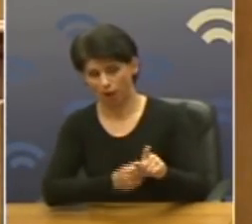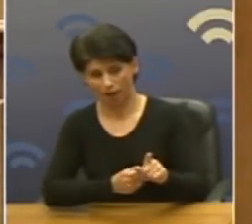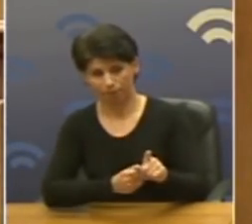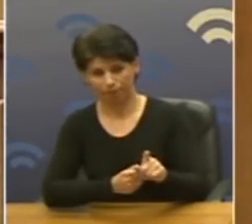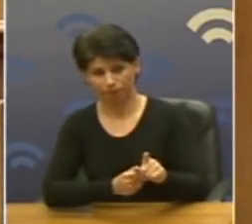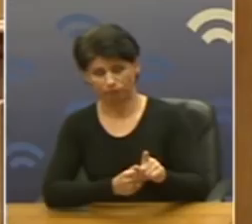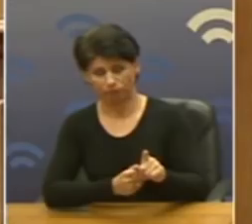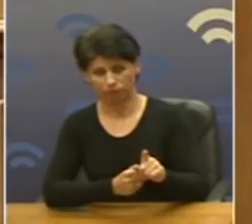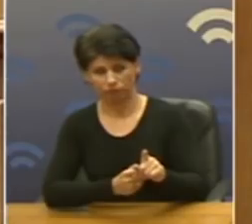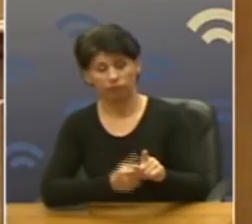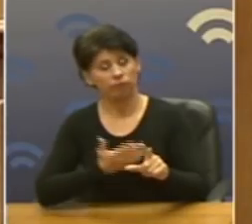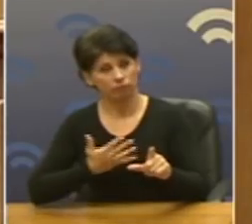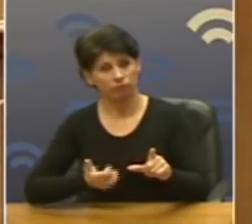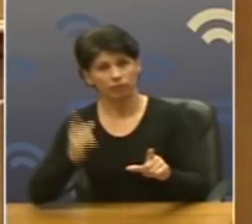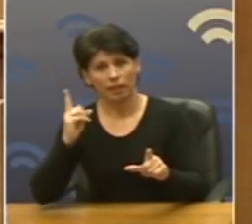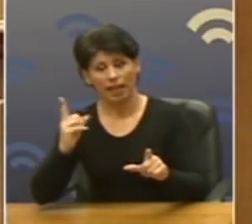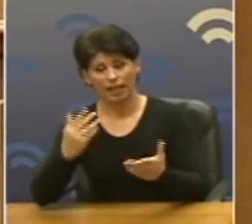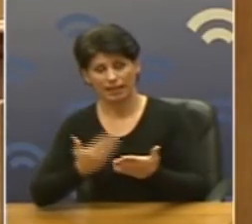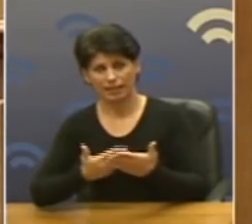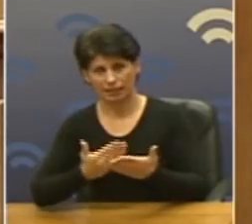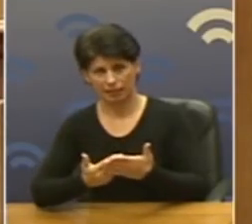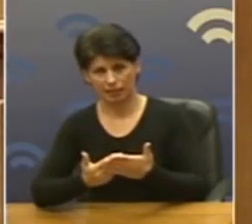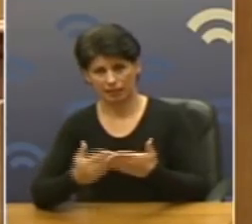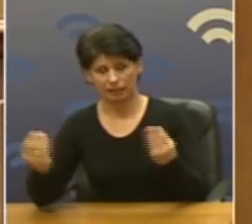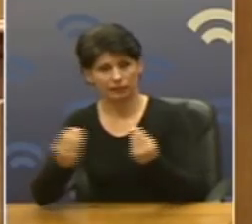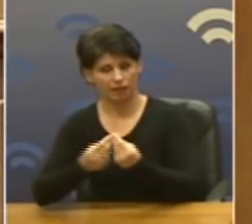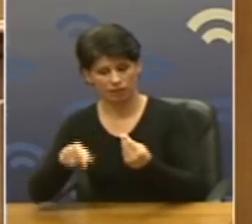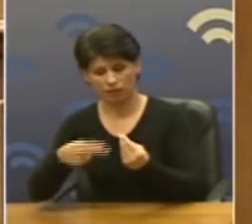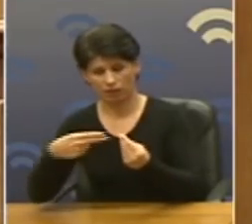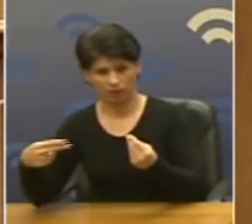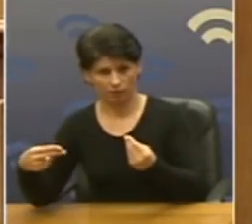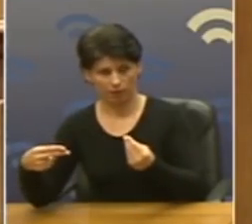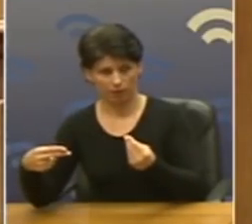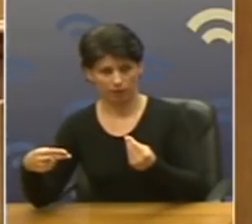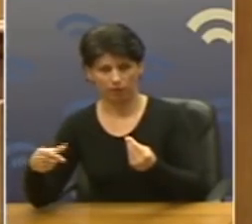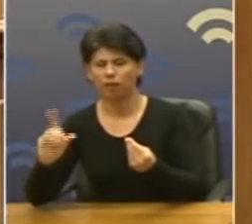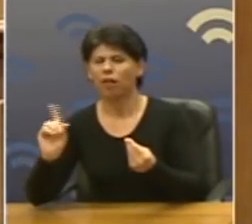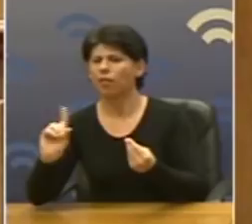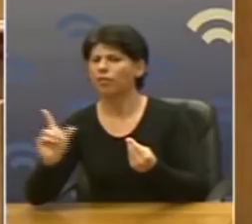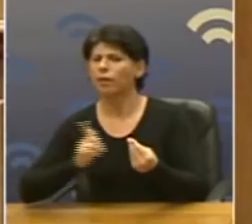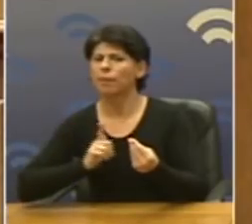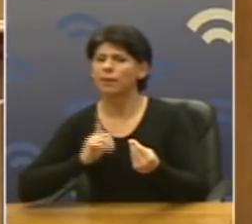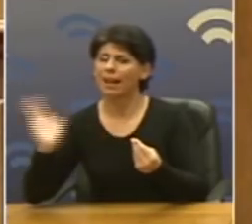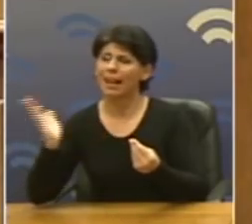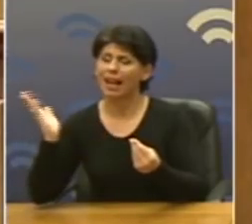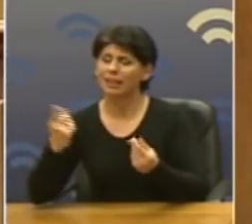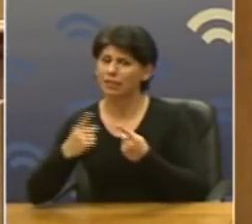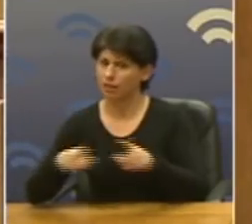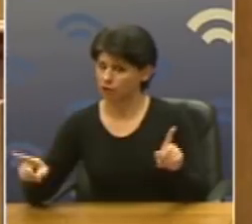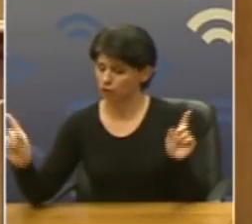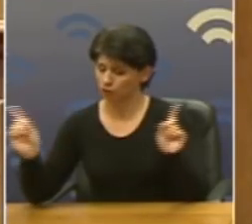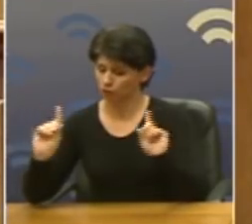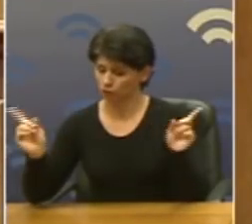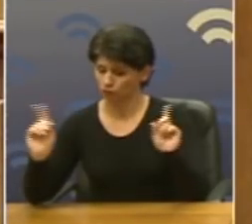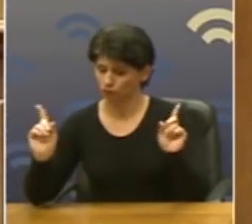Ελλάδας είναι ένα στοιχείο της ταύτισής σας σε αυτά τα ζητήματα. Δεν περιμέναμε βέβαια κάτι διαφορετικό.